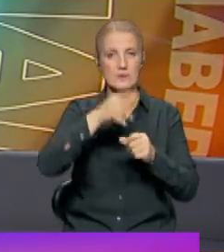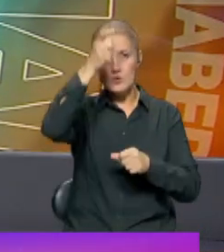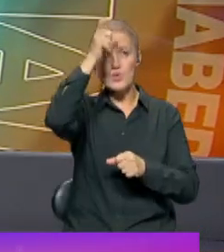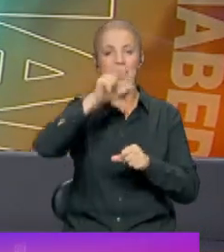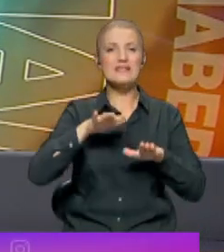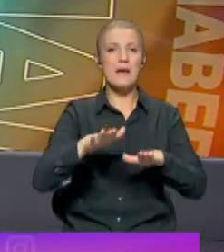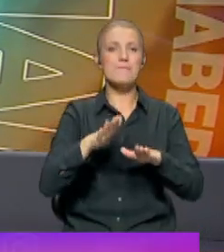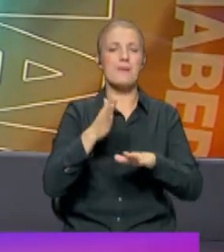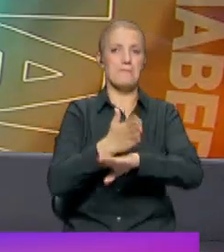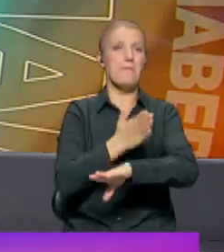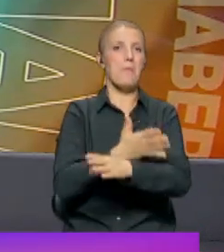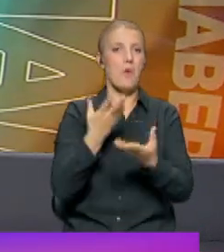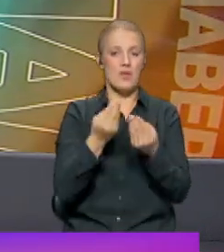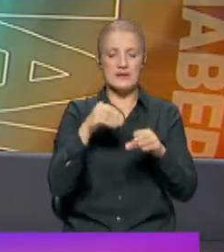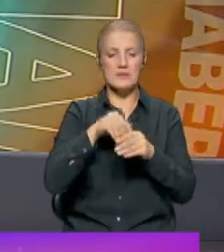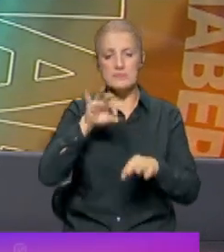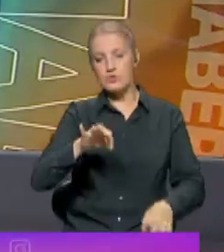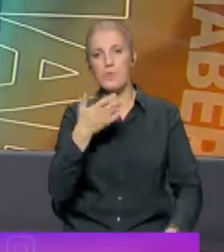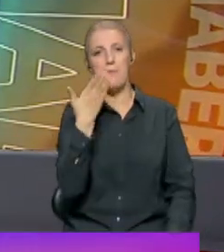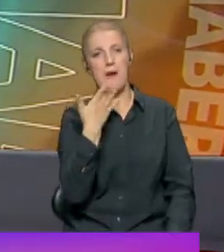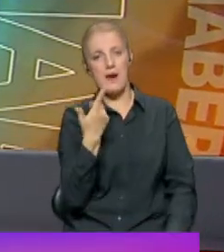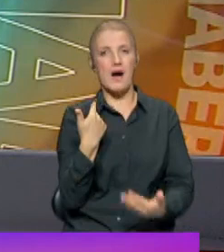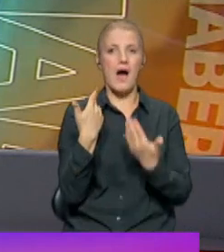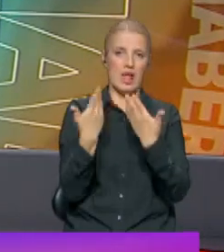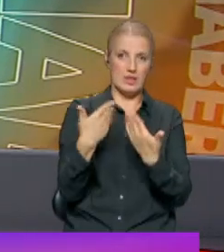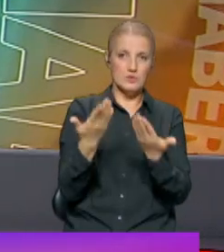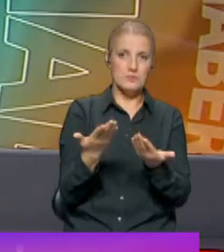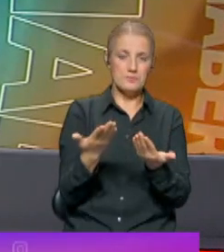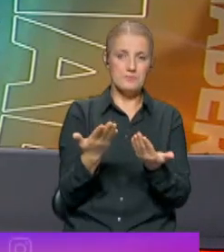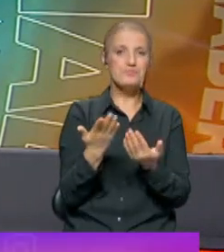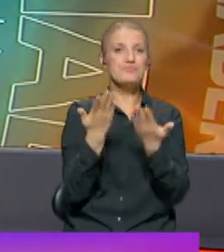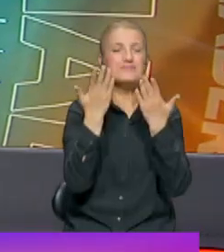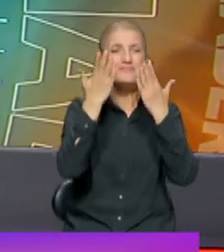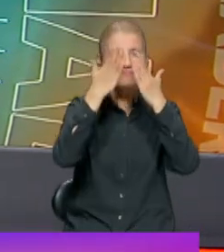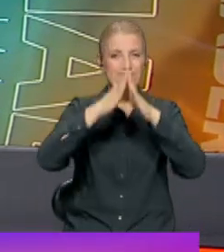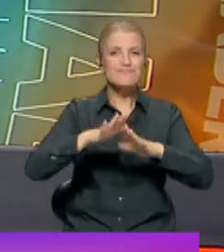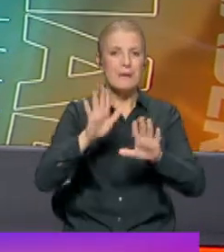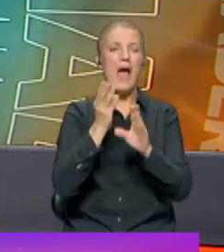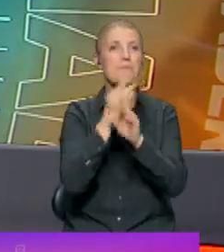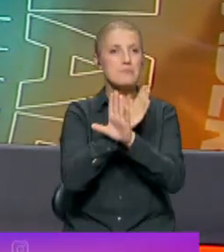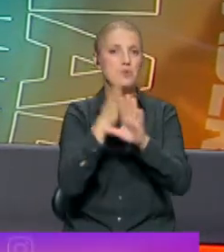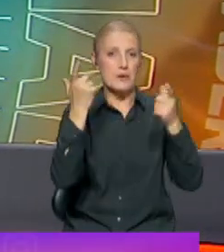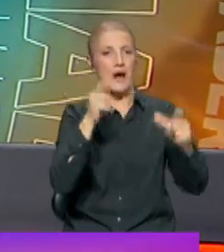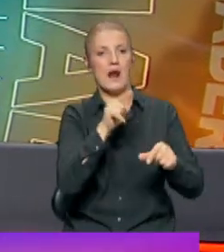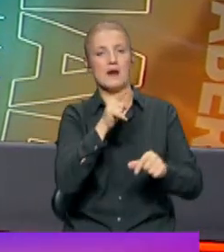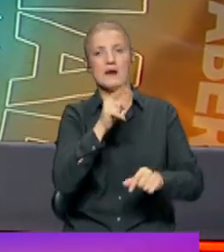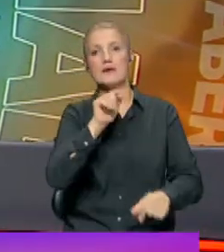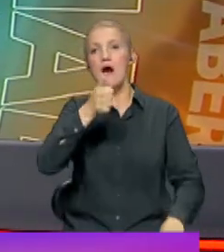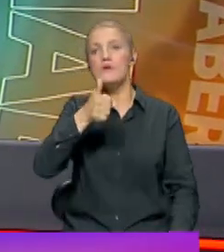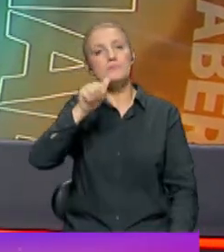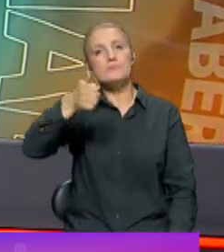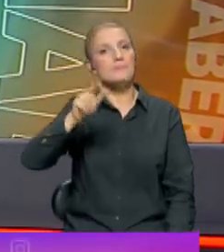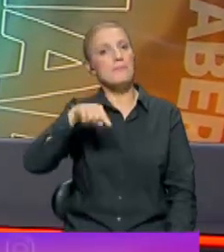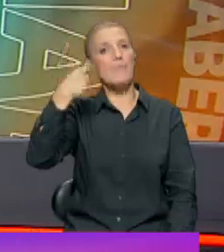ülkemiz deprem Ülkesi olduğu için hani bugün marmara'dan bahsediyoruz belki yıkımın en büyük olacağı bölge olduğunu düşündüğümüzden ama yarın bir gün